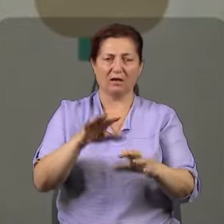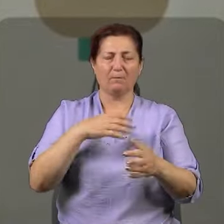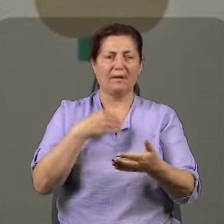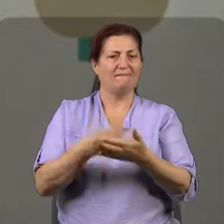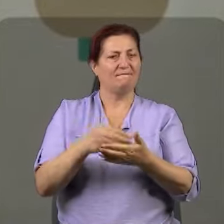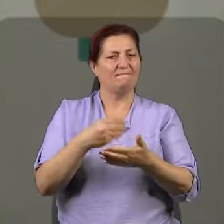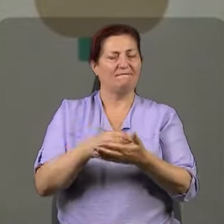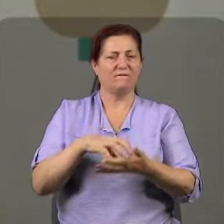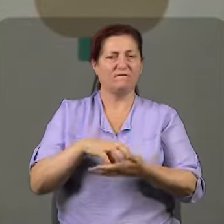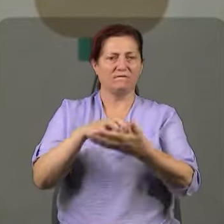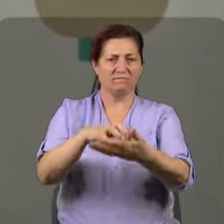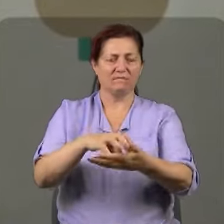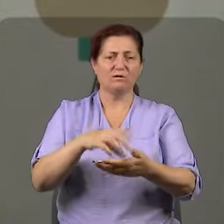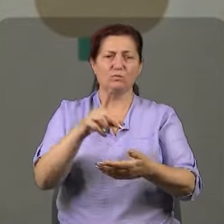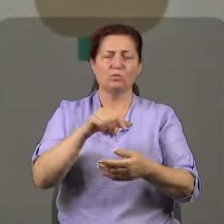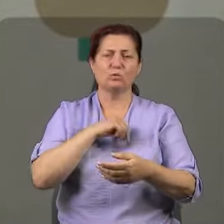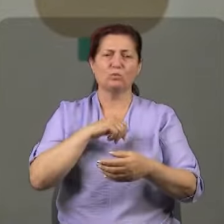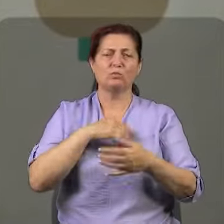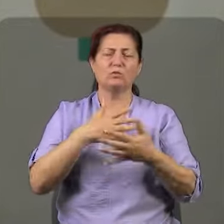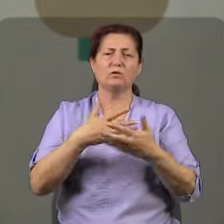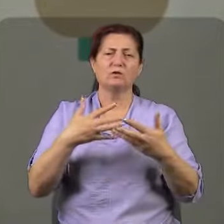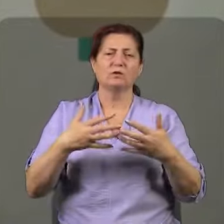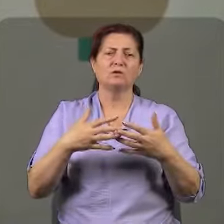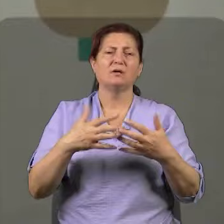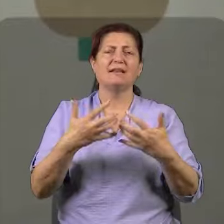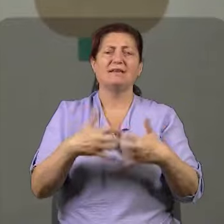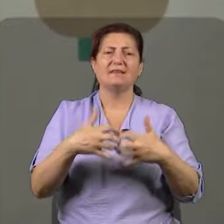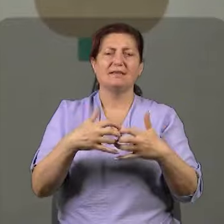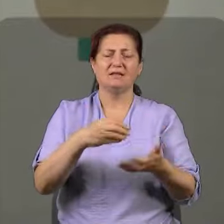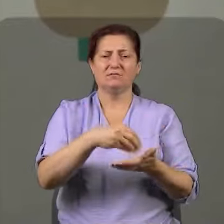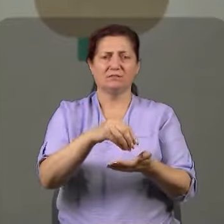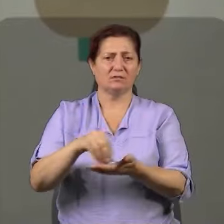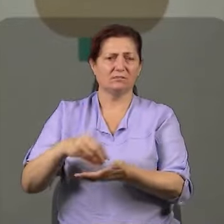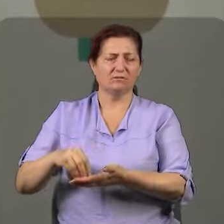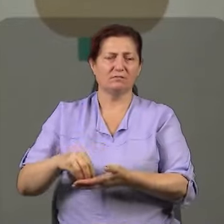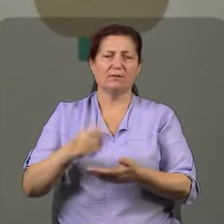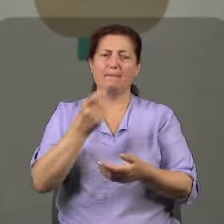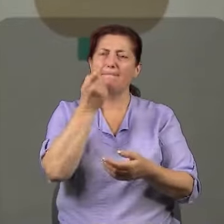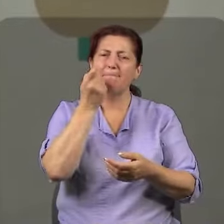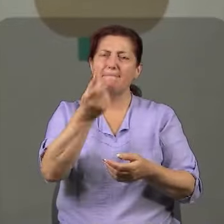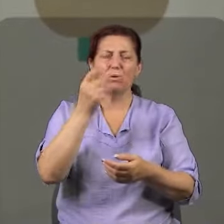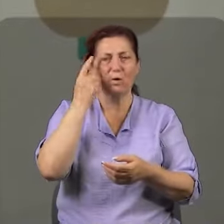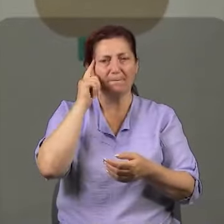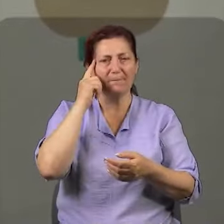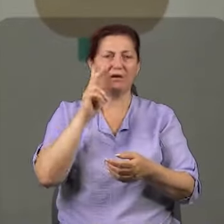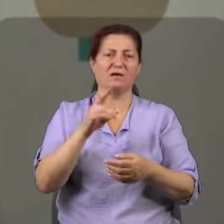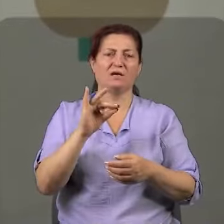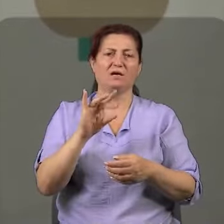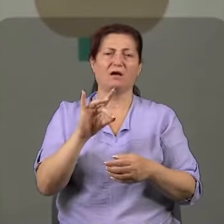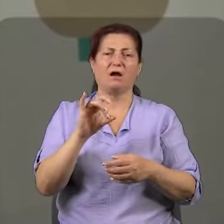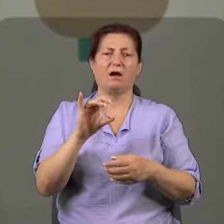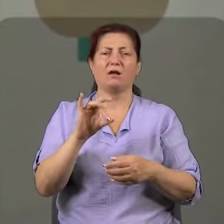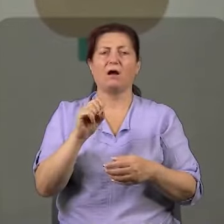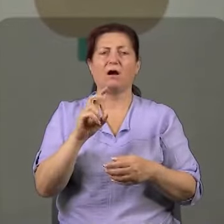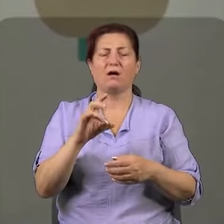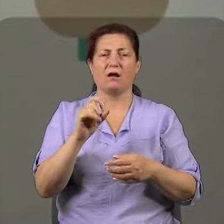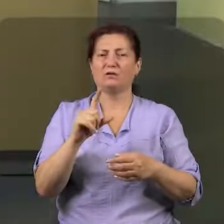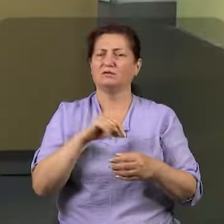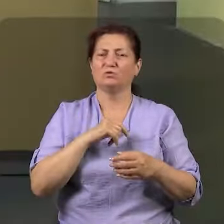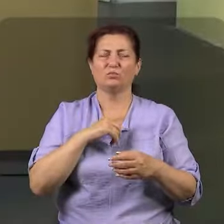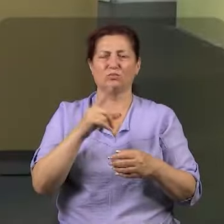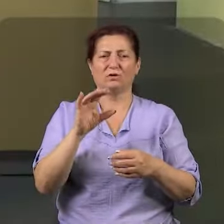կֆինանսավորենք, դրա համար սարքավորումներ կգնենք, մի փոքր չնչին մաս ունեն ինչ-որ կիրառական հետազոտությունների համար, բայց դա ընդհանուր իրանց բյուջեի մեջ շատ փոքր մաս է